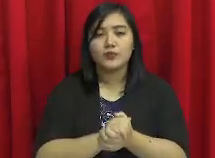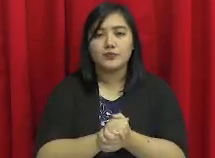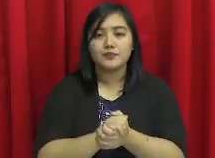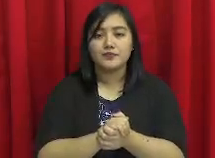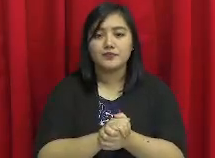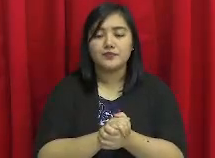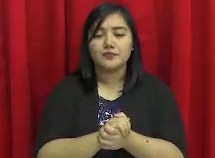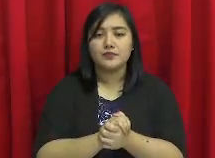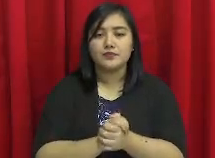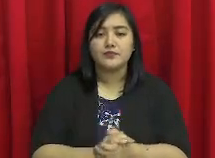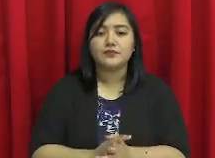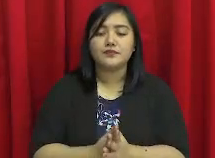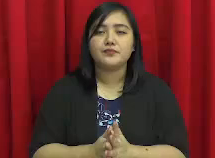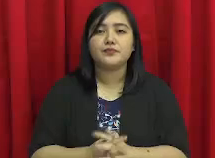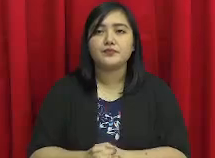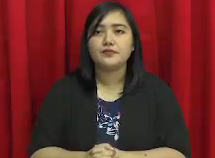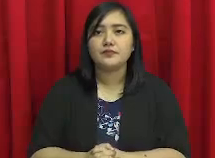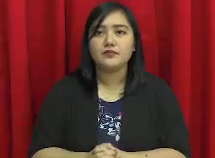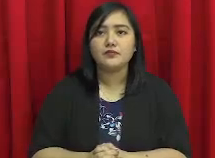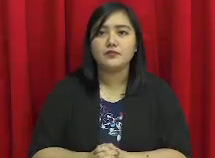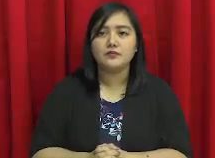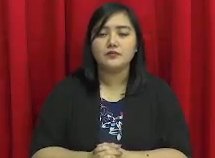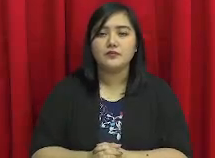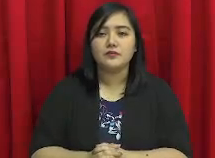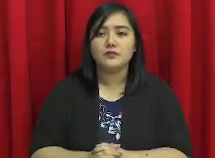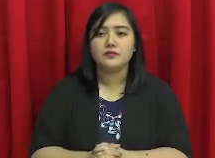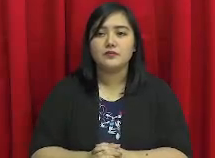po ito. Mamaya, dadalihin din natin yung sa ating